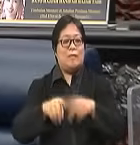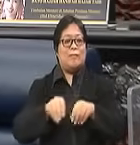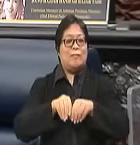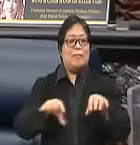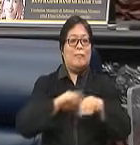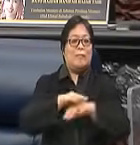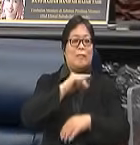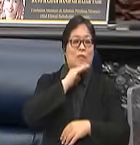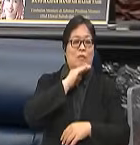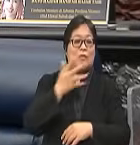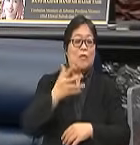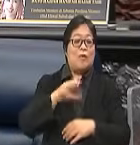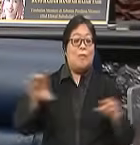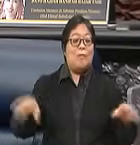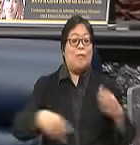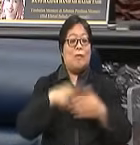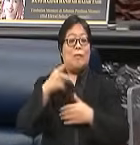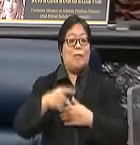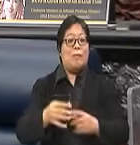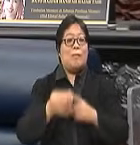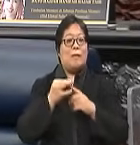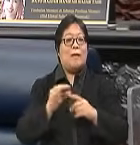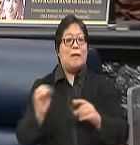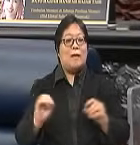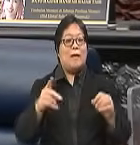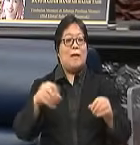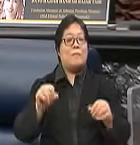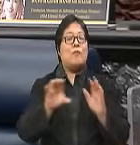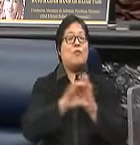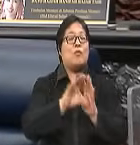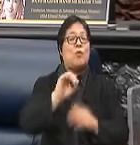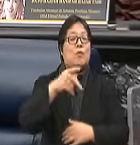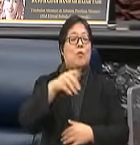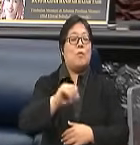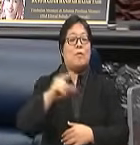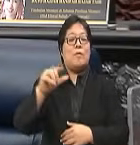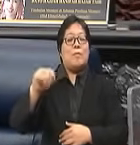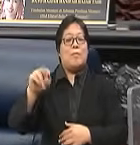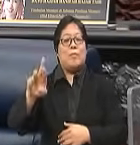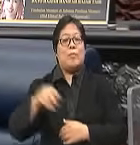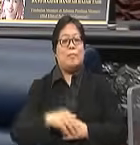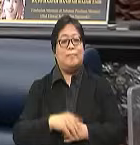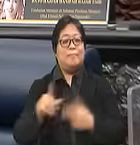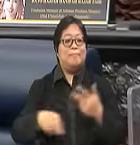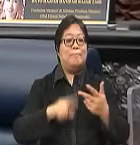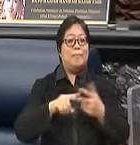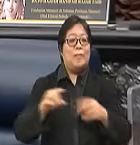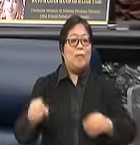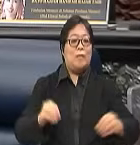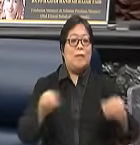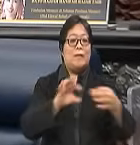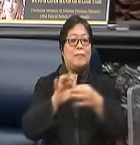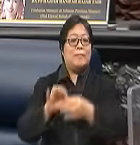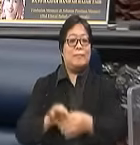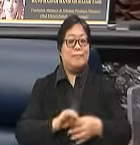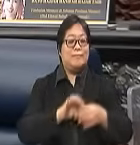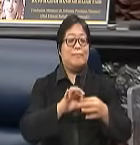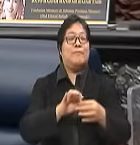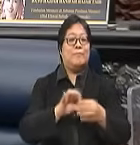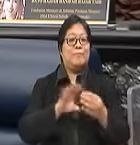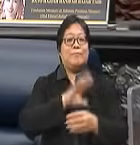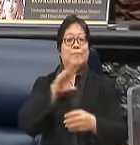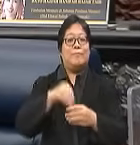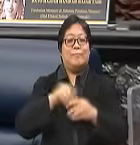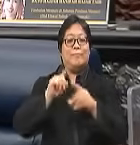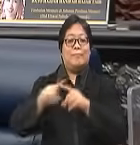melalui pelaksanaan operasi khas seperti out gempor tiga melaksanakan operasi bersepadu yang